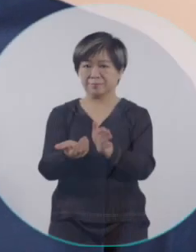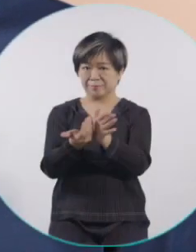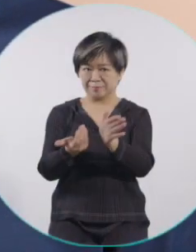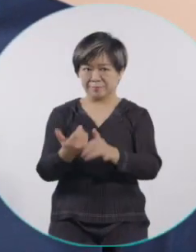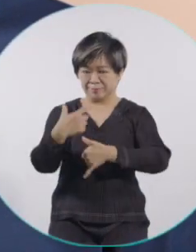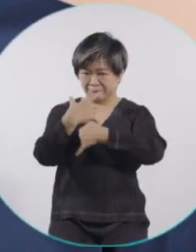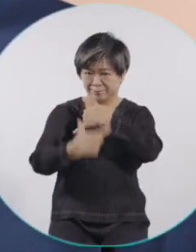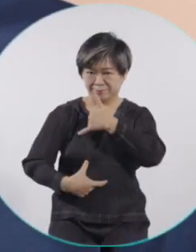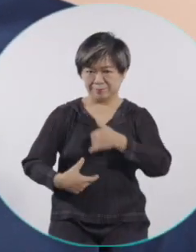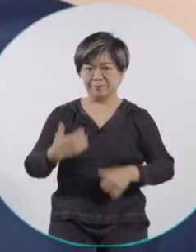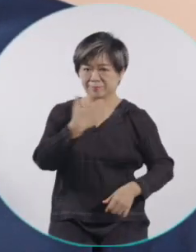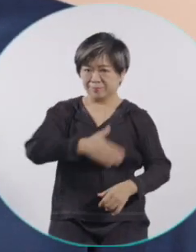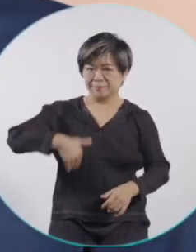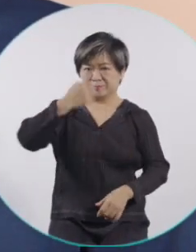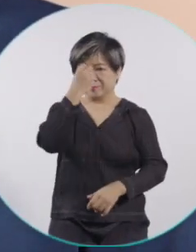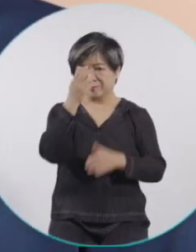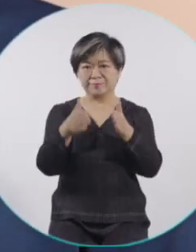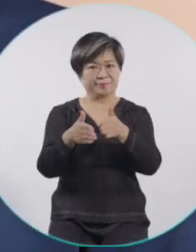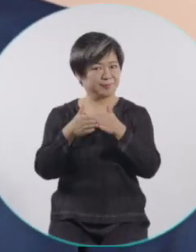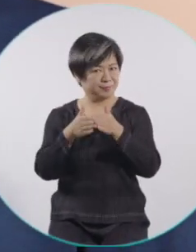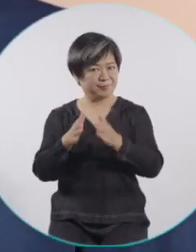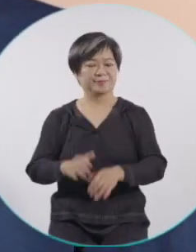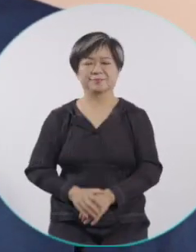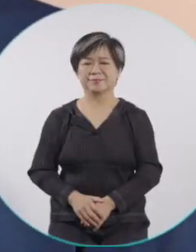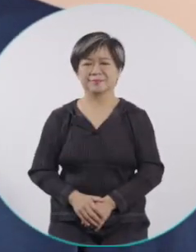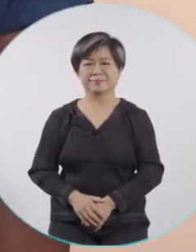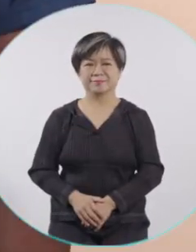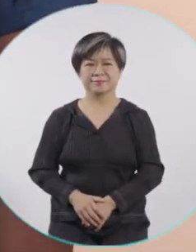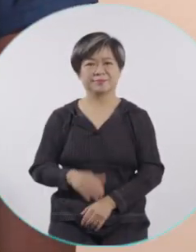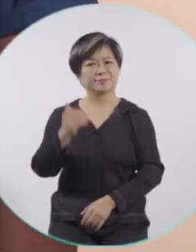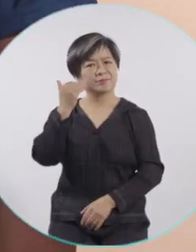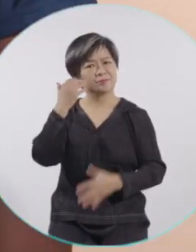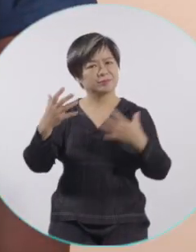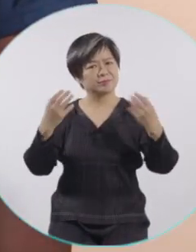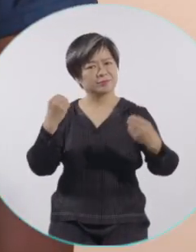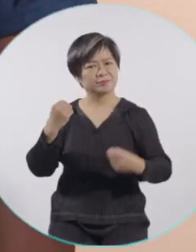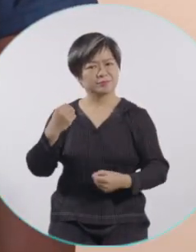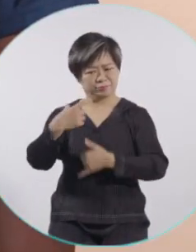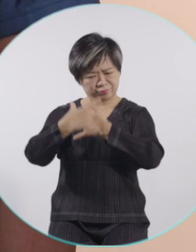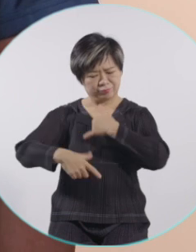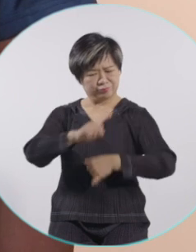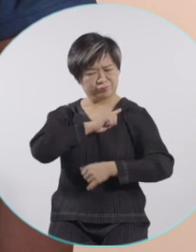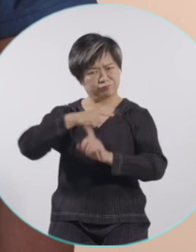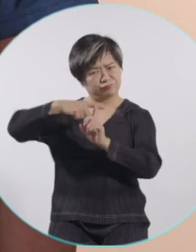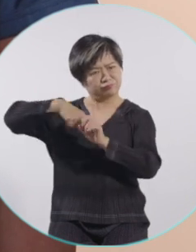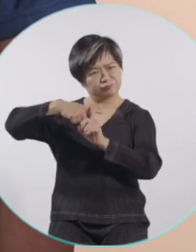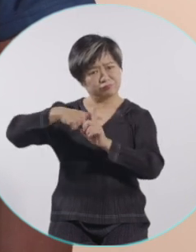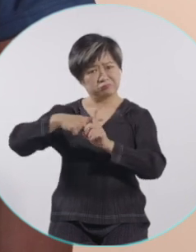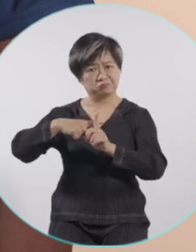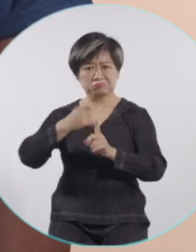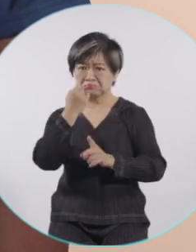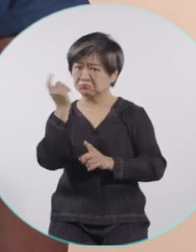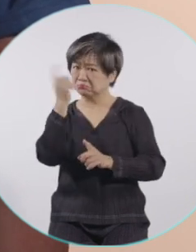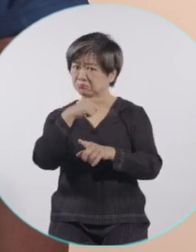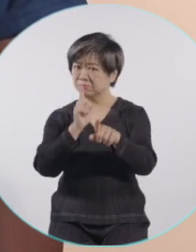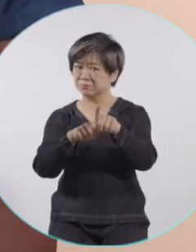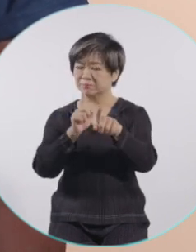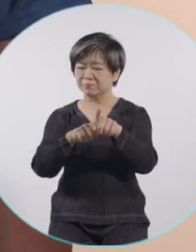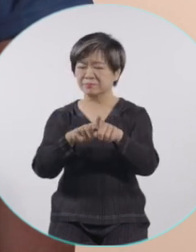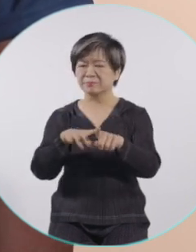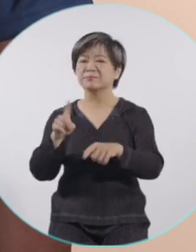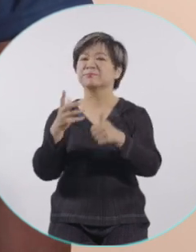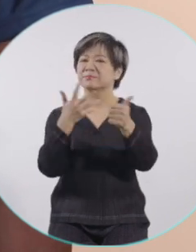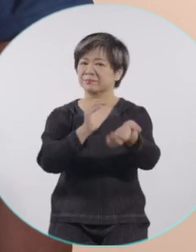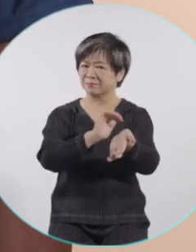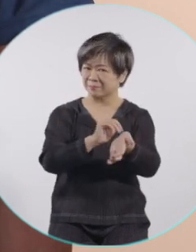在运动之前要先做好自我的身体检视哦。如果不清楚自己的体能状况，是否可以做下列的运动，